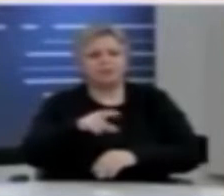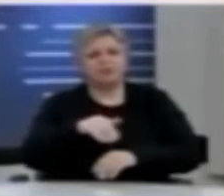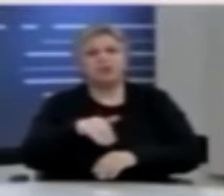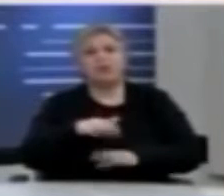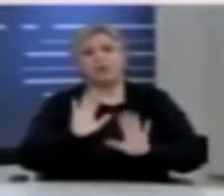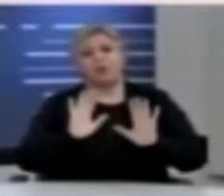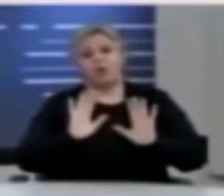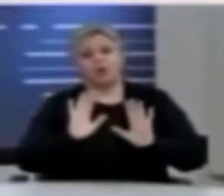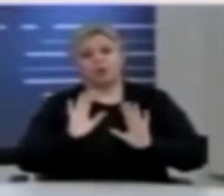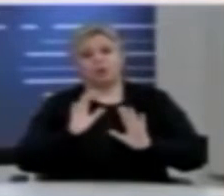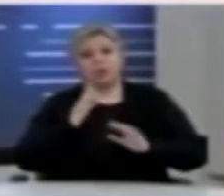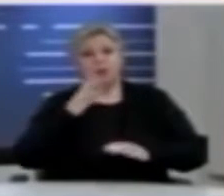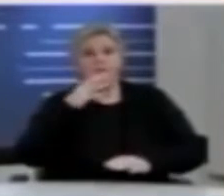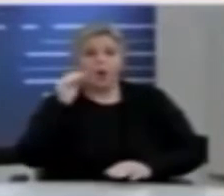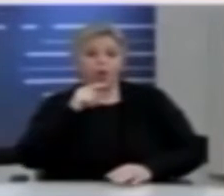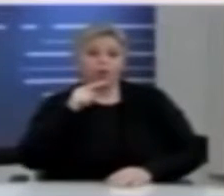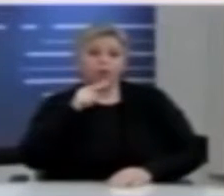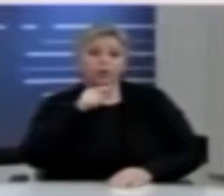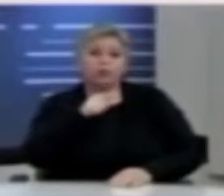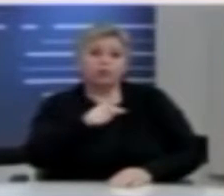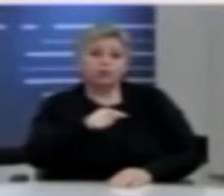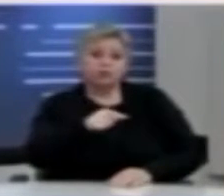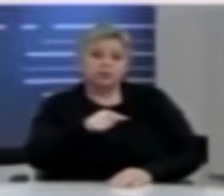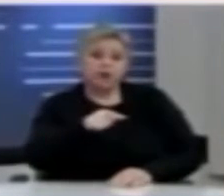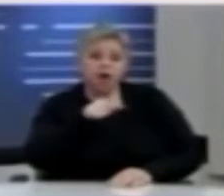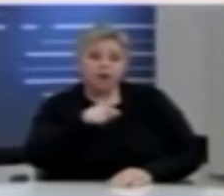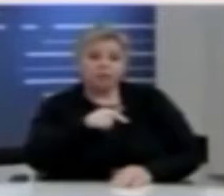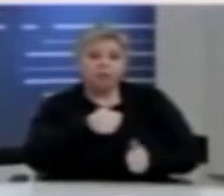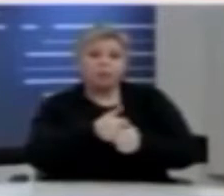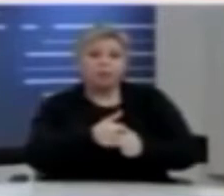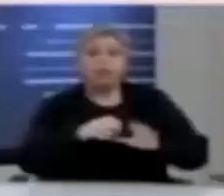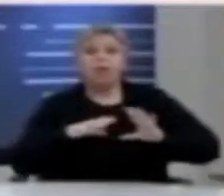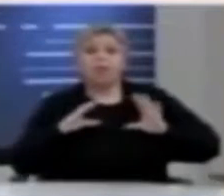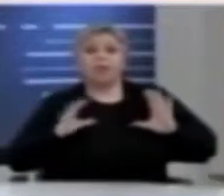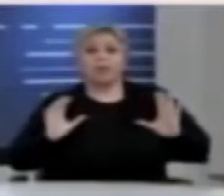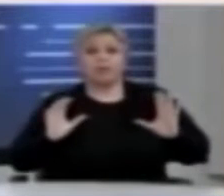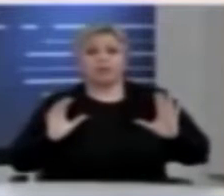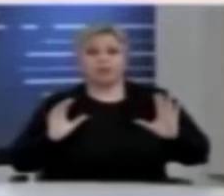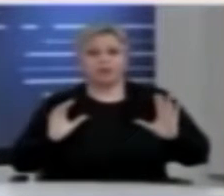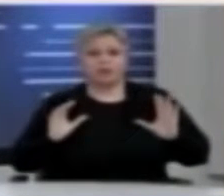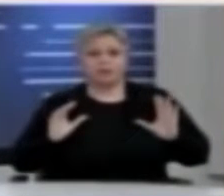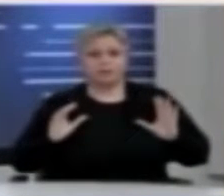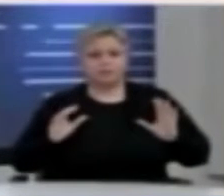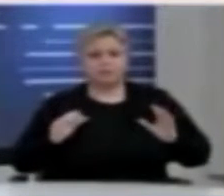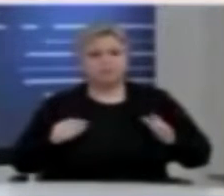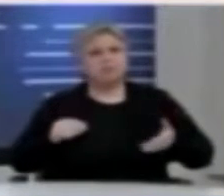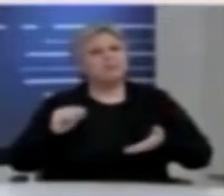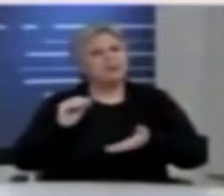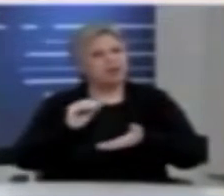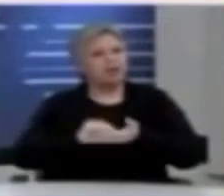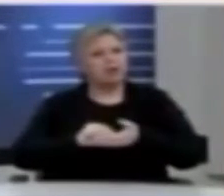την κεντρική πολιτική σας επιλογή. Και κάτι ακόμα το